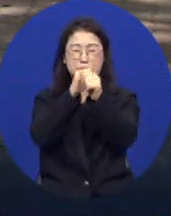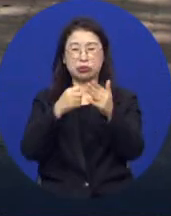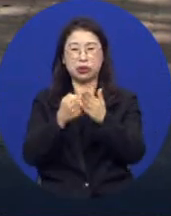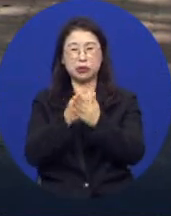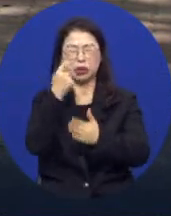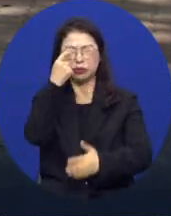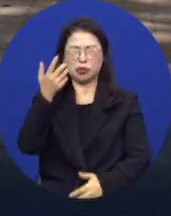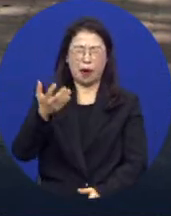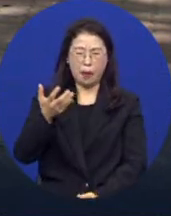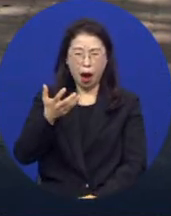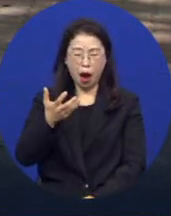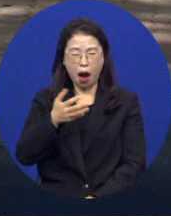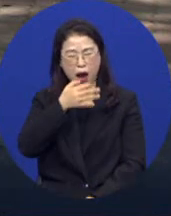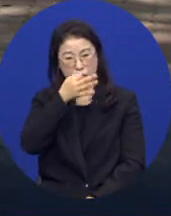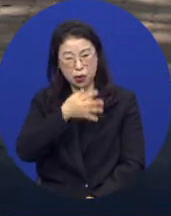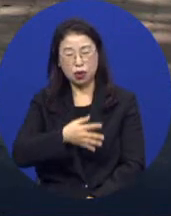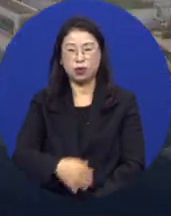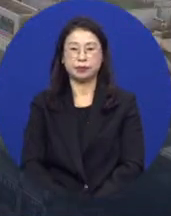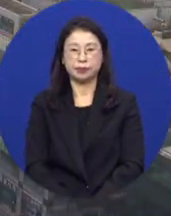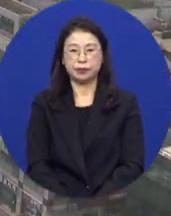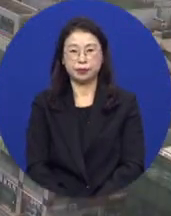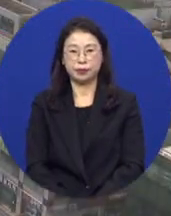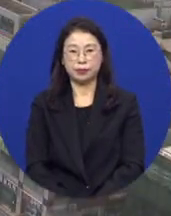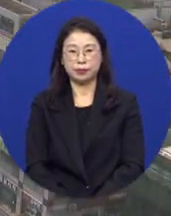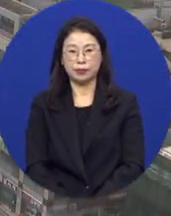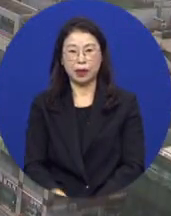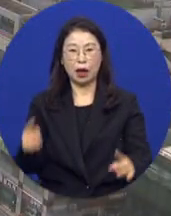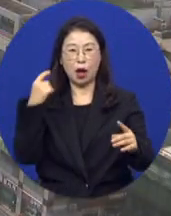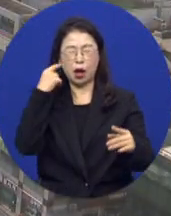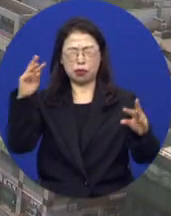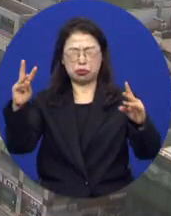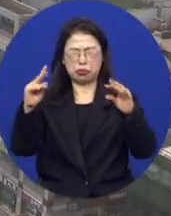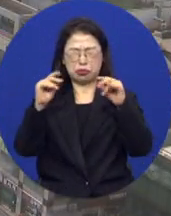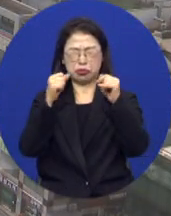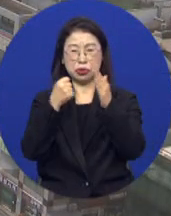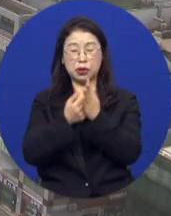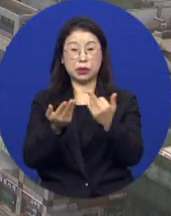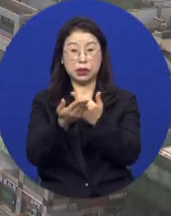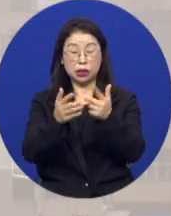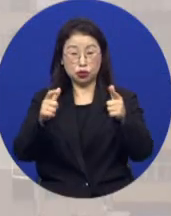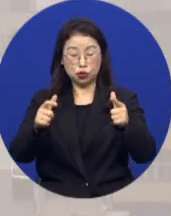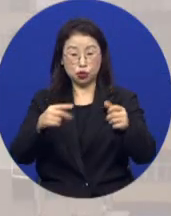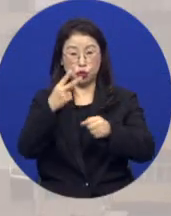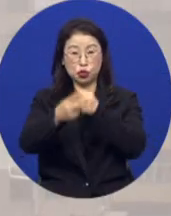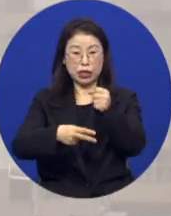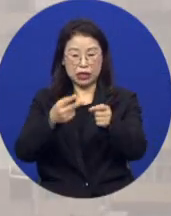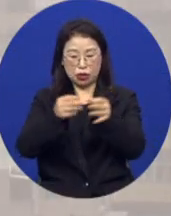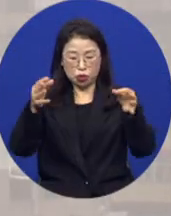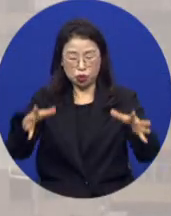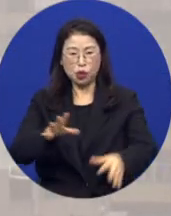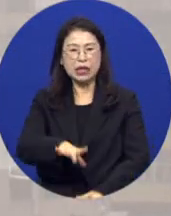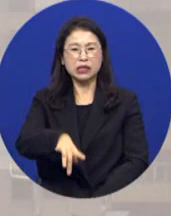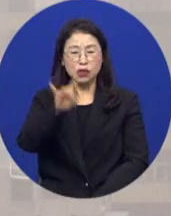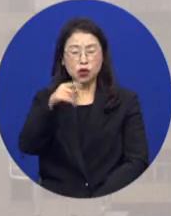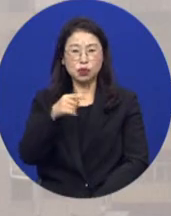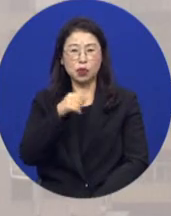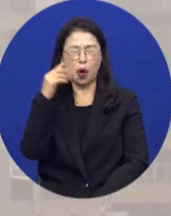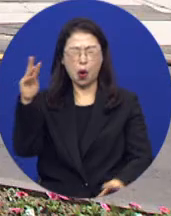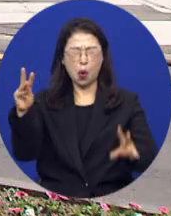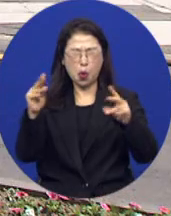눈도 아프고 힘든 것 같아요. 황사 영향으로 제주에도 2년 만에 미세먼지 경보가